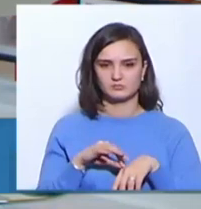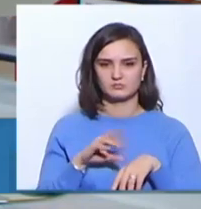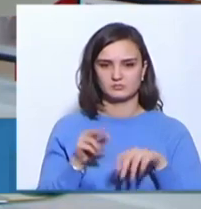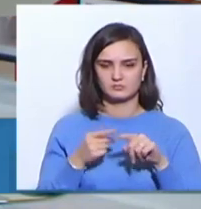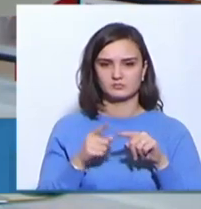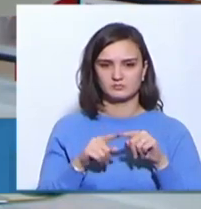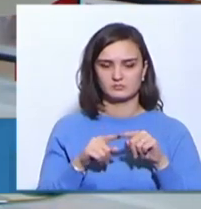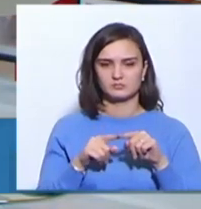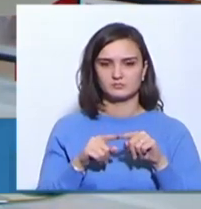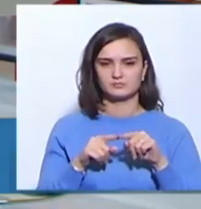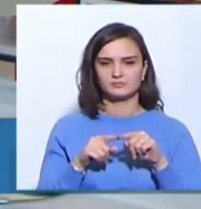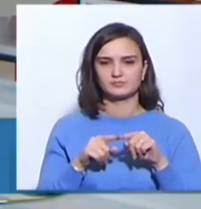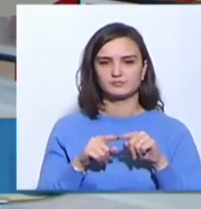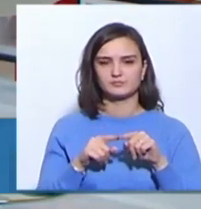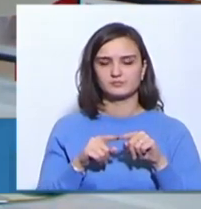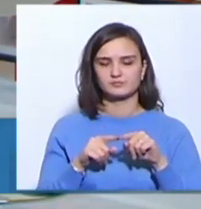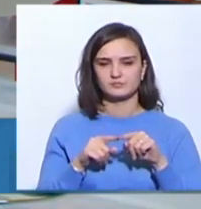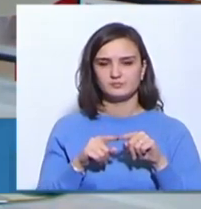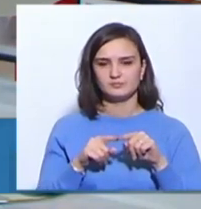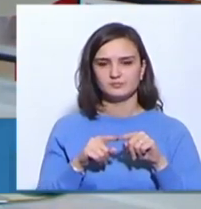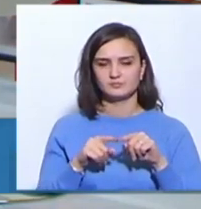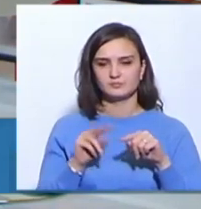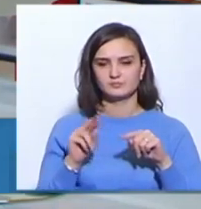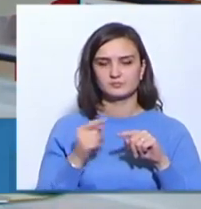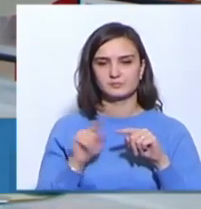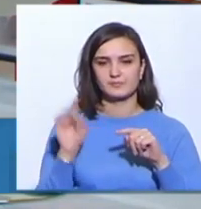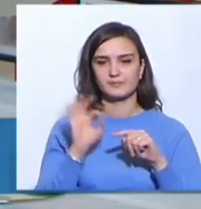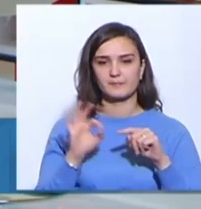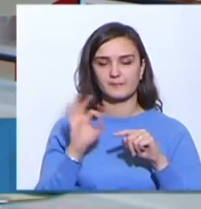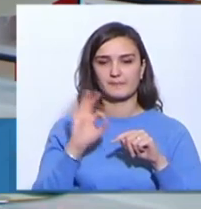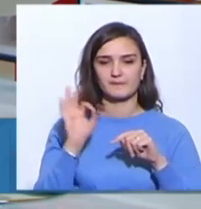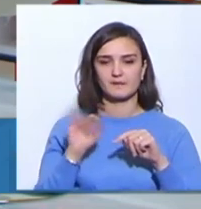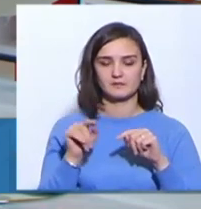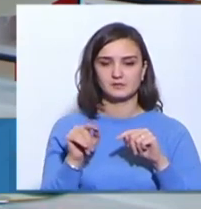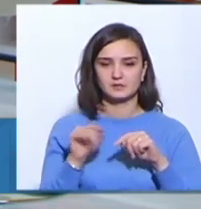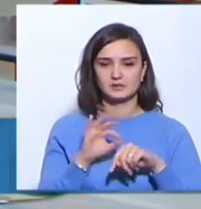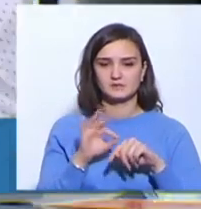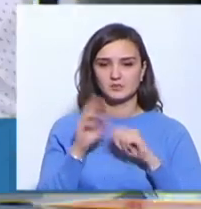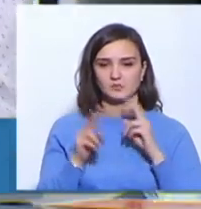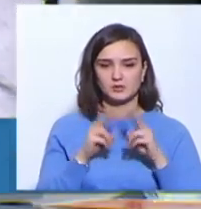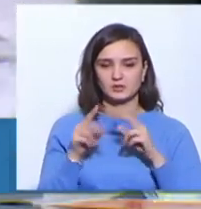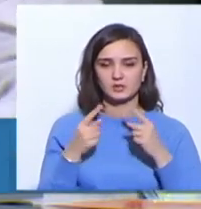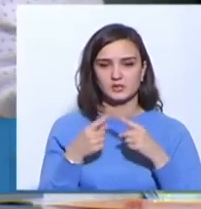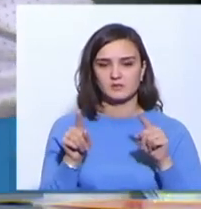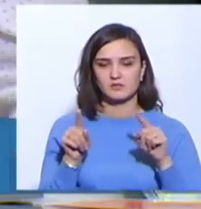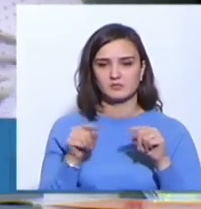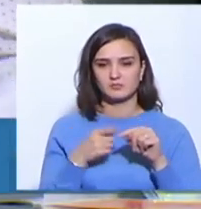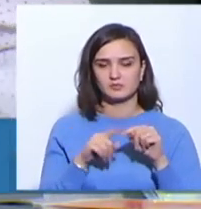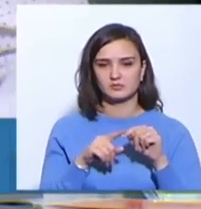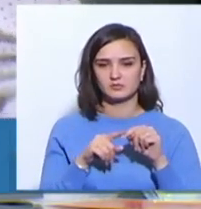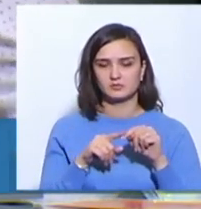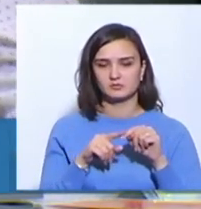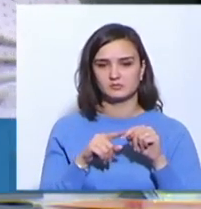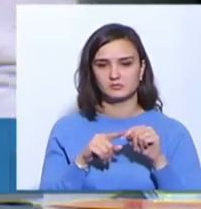დიახლის შუფეში და 20 ზემოთია. რა შეიძლება სიმპტომატიკას განსხვავებული არის მარჯვენა